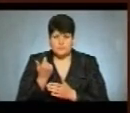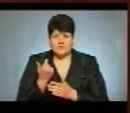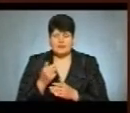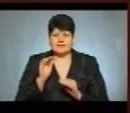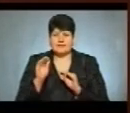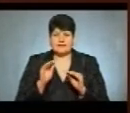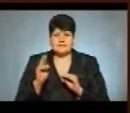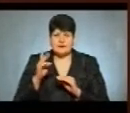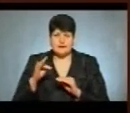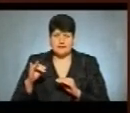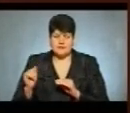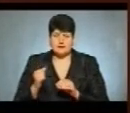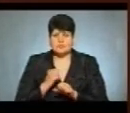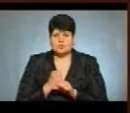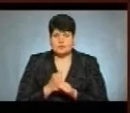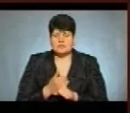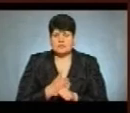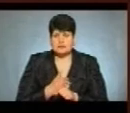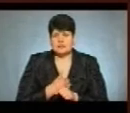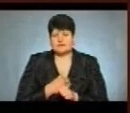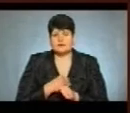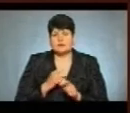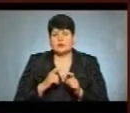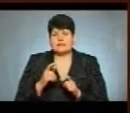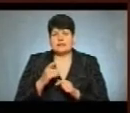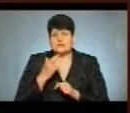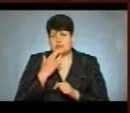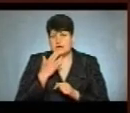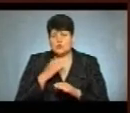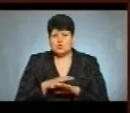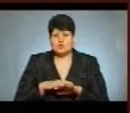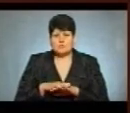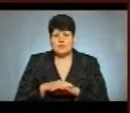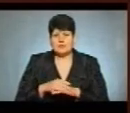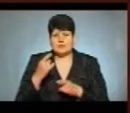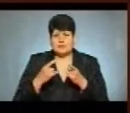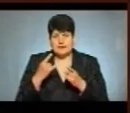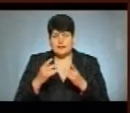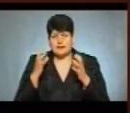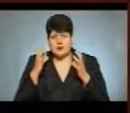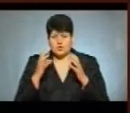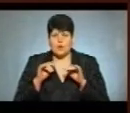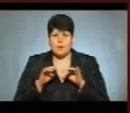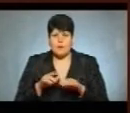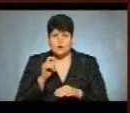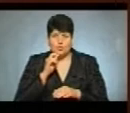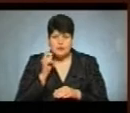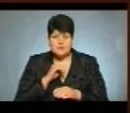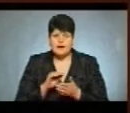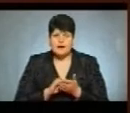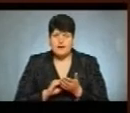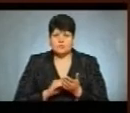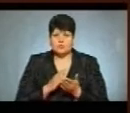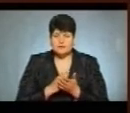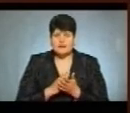ініціативи Українського інституту національної пам'яті та Національної суспільної телерадіокомпанії України. Автором символу